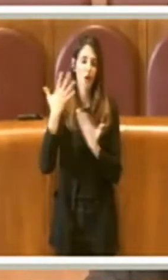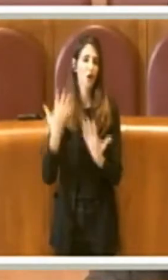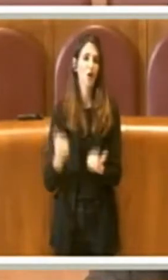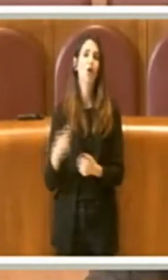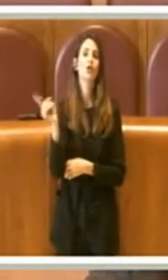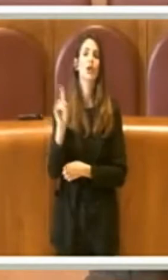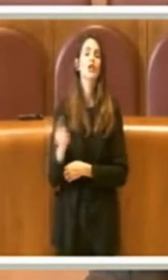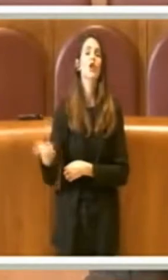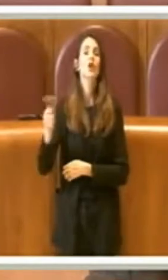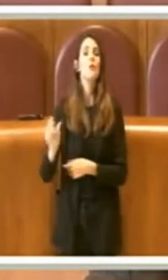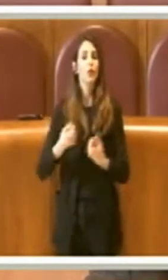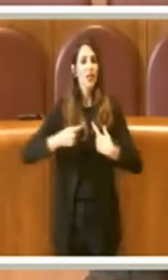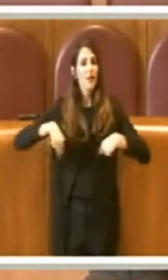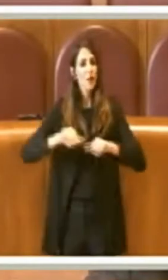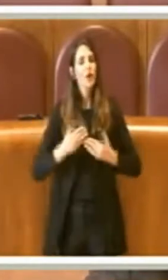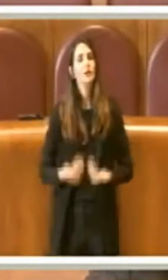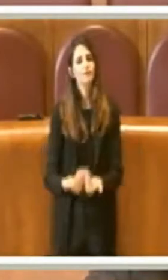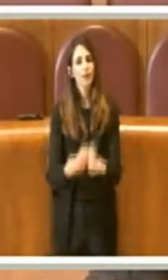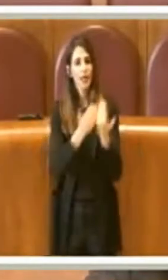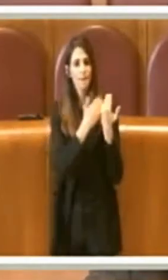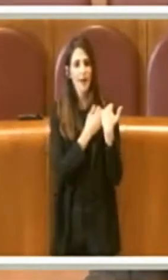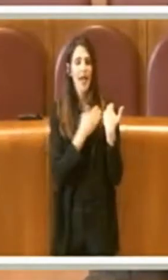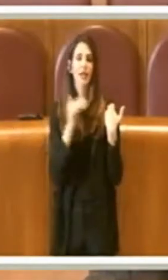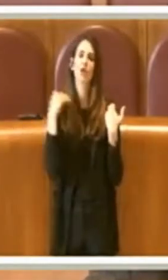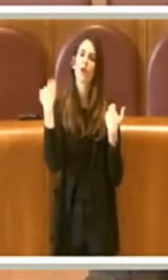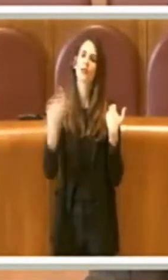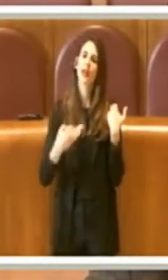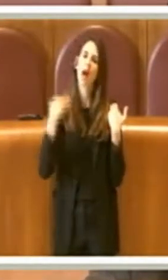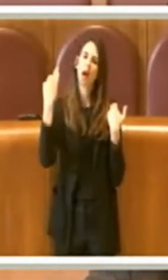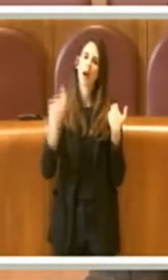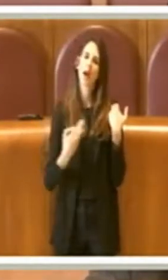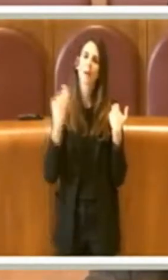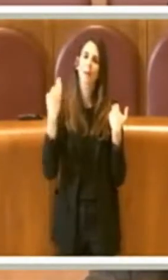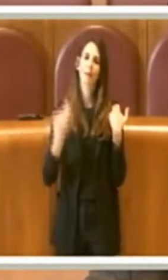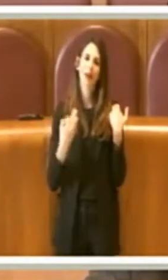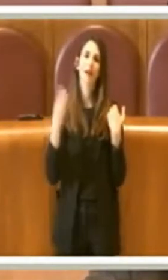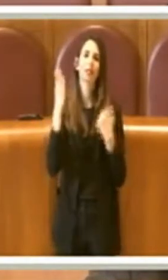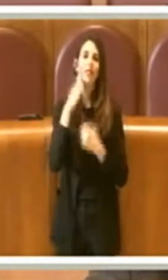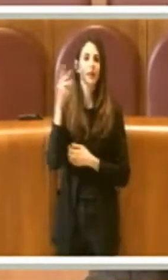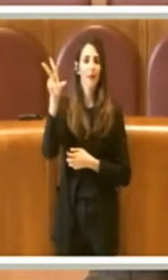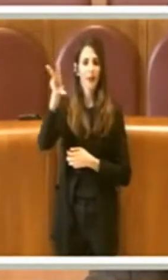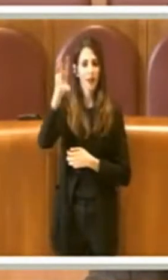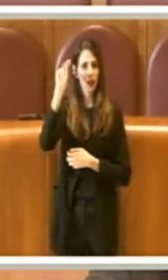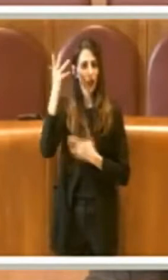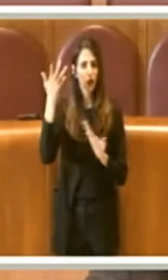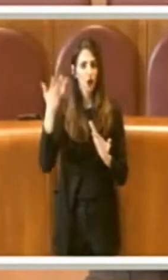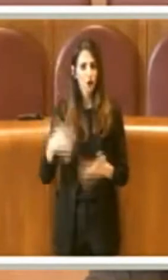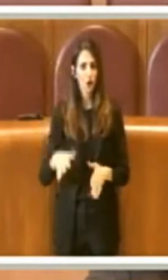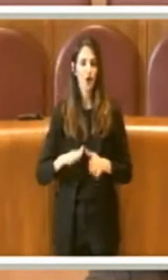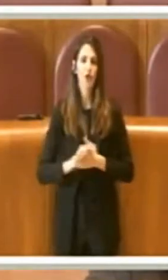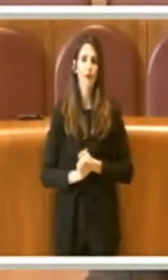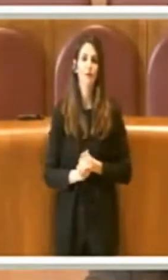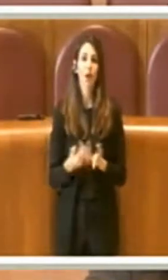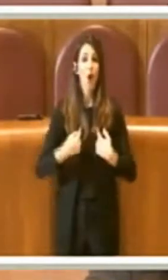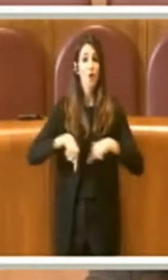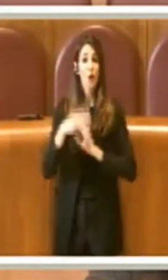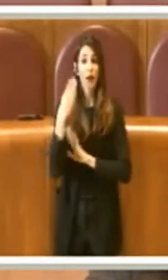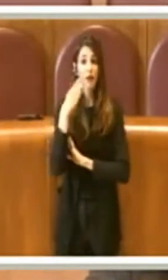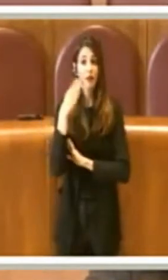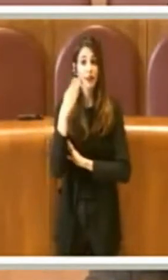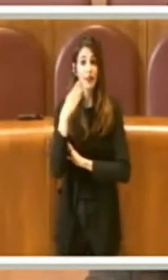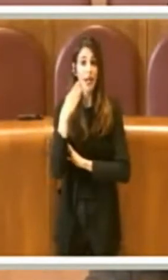un'attività continua di riconoscimento non può essere criticata perché, come al solito, noi i debiti non li